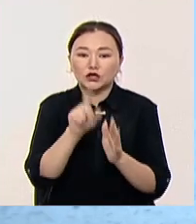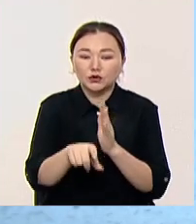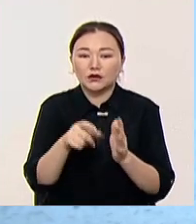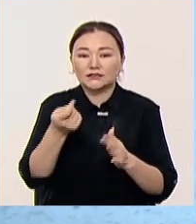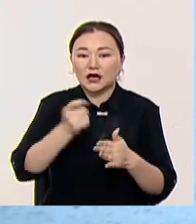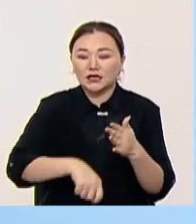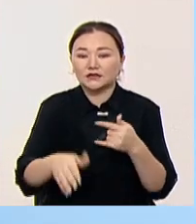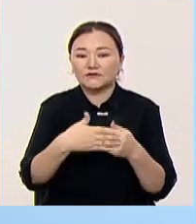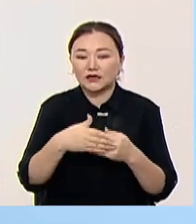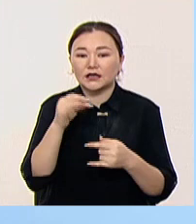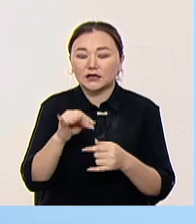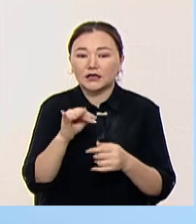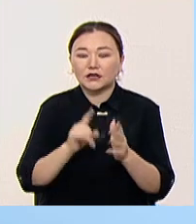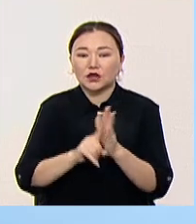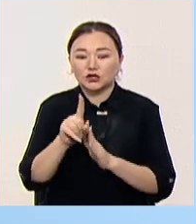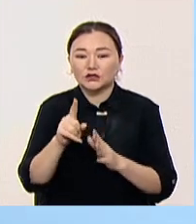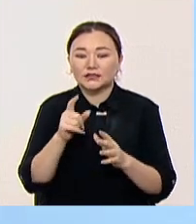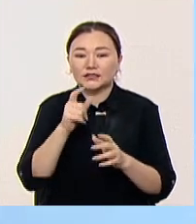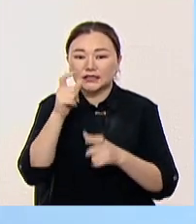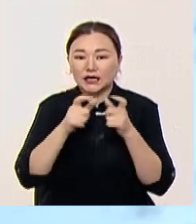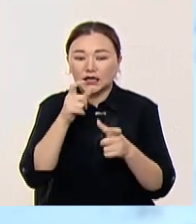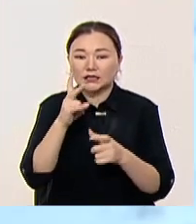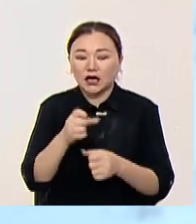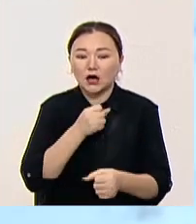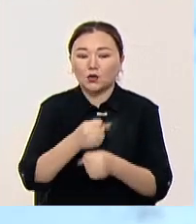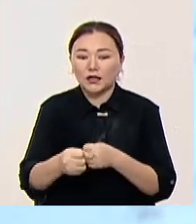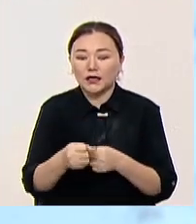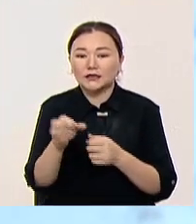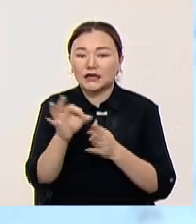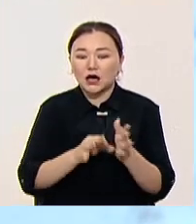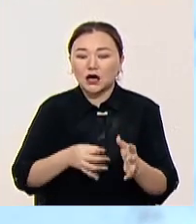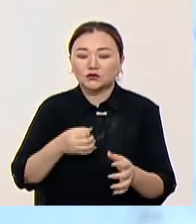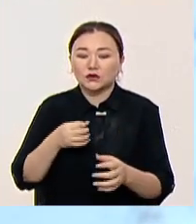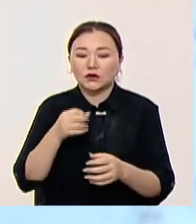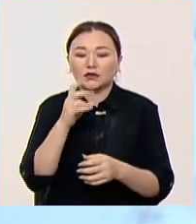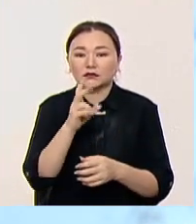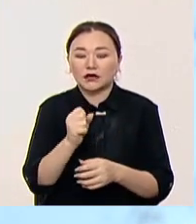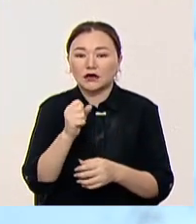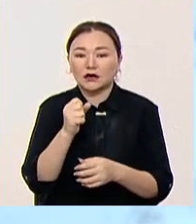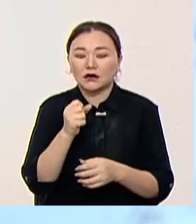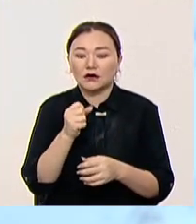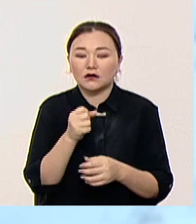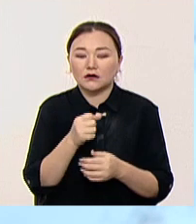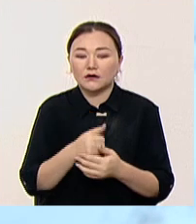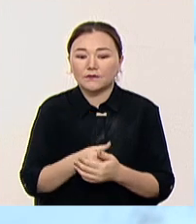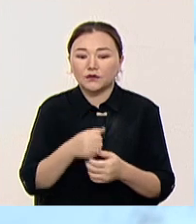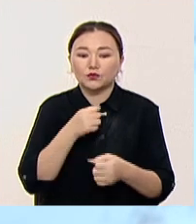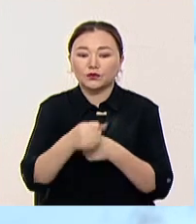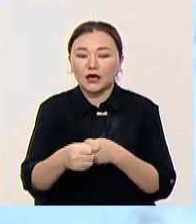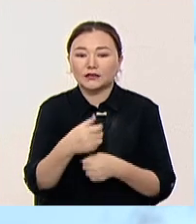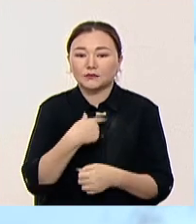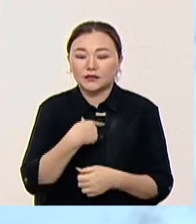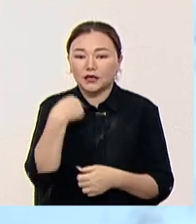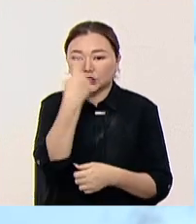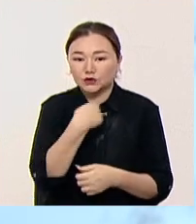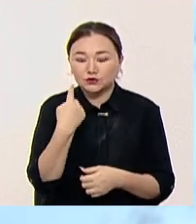закрыл за собой дверь и перешел с крика на кулаки. Он просто с размаха наотмашь ударил меня по